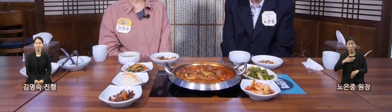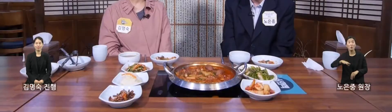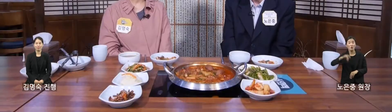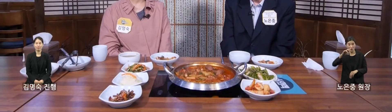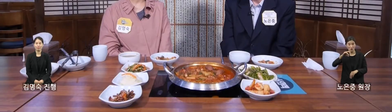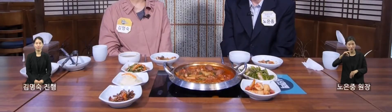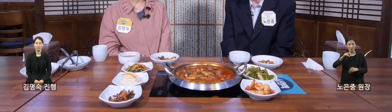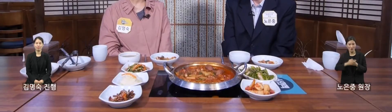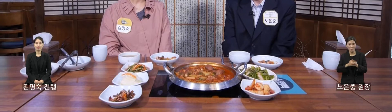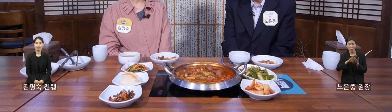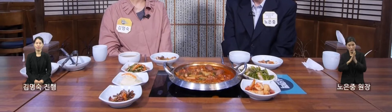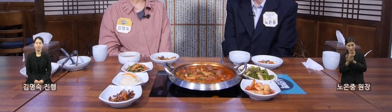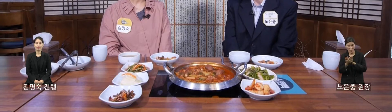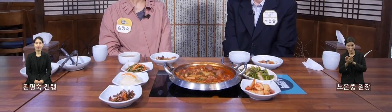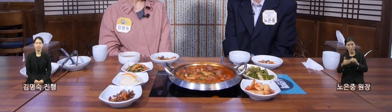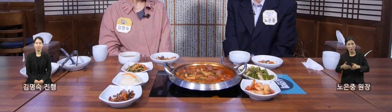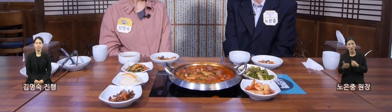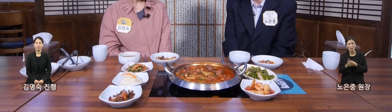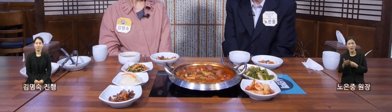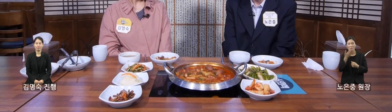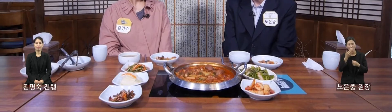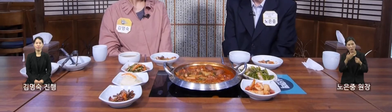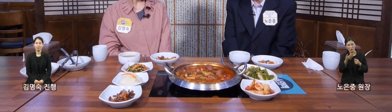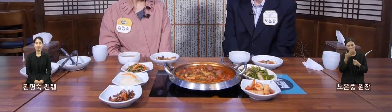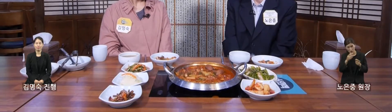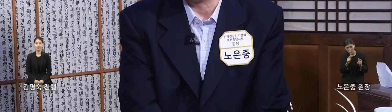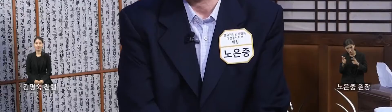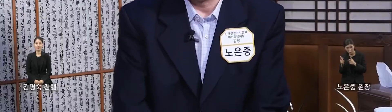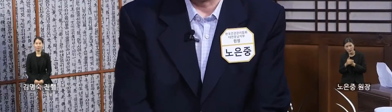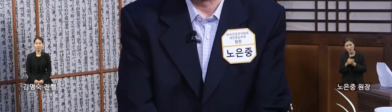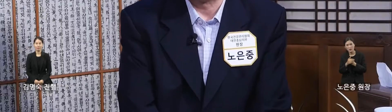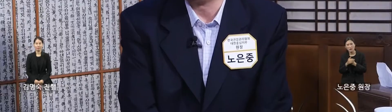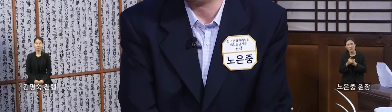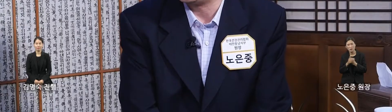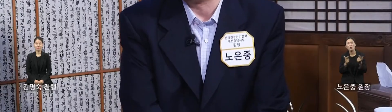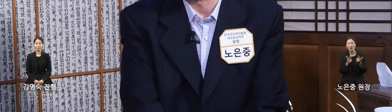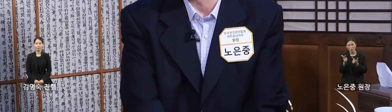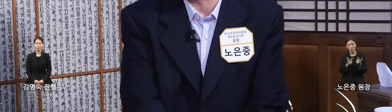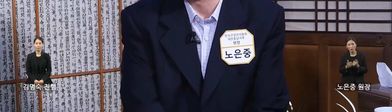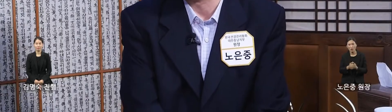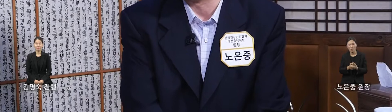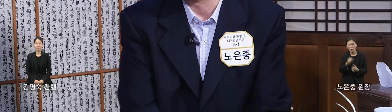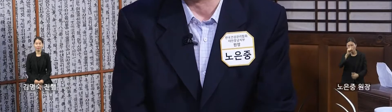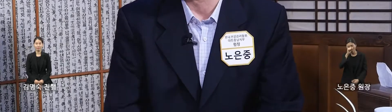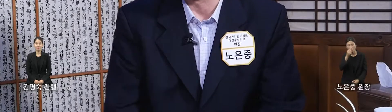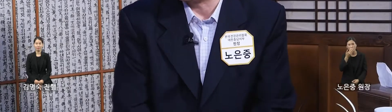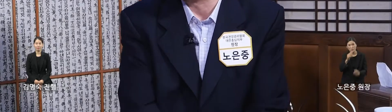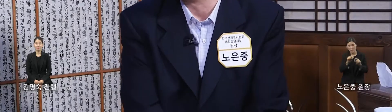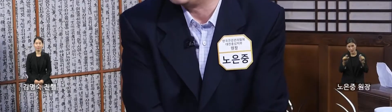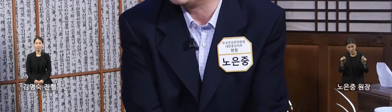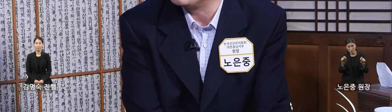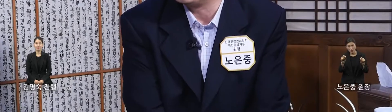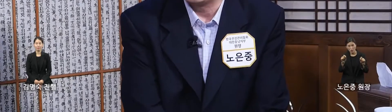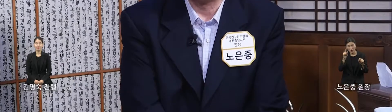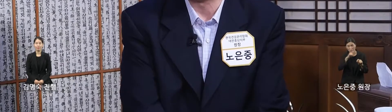되다 보니까 이런 식사라든지 이런 음식이라든지 있어서는 이제 우리가 뭐 좋은 음식이 뭐고 나쁜 음식이 뭐고 어느 정도는 알